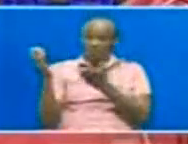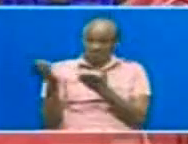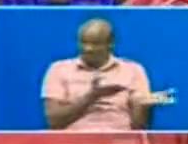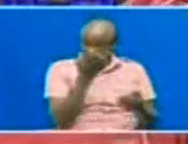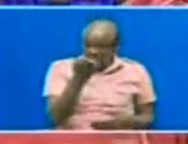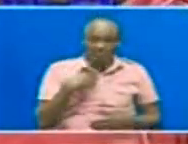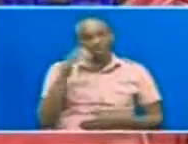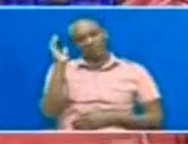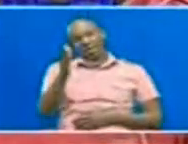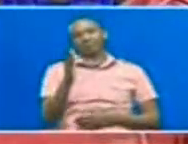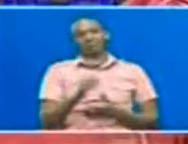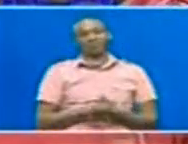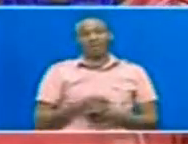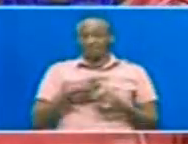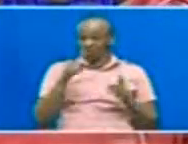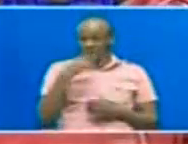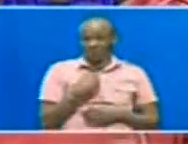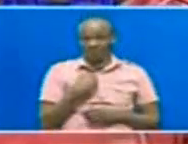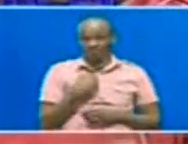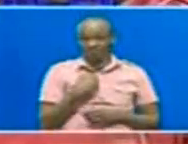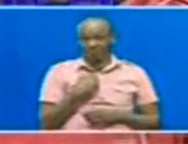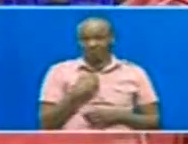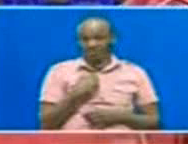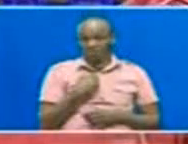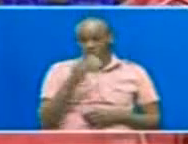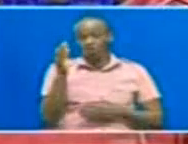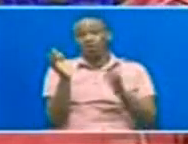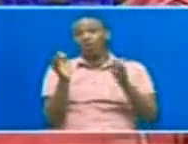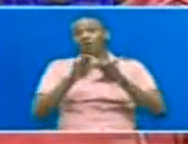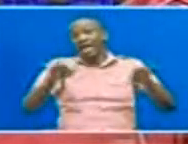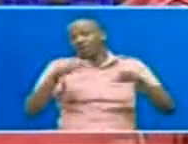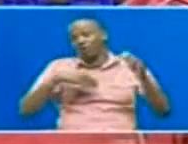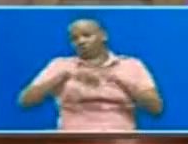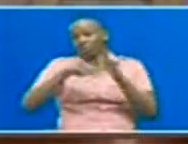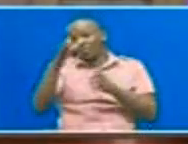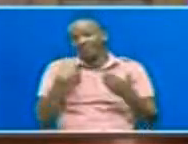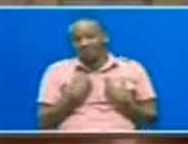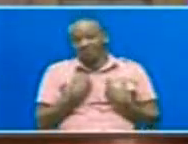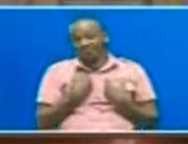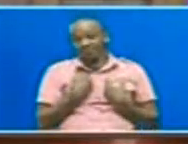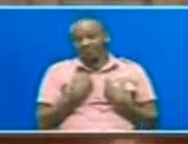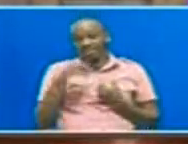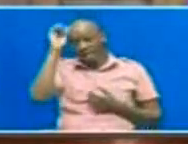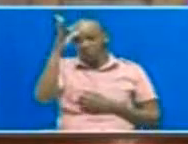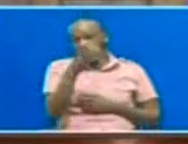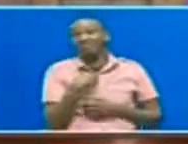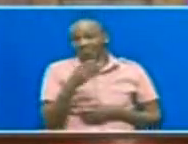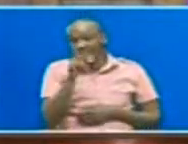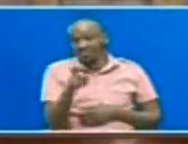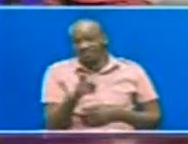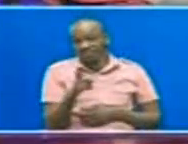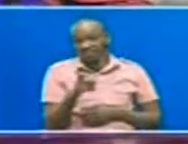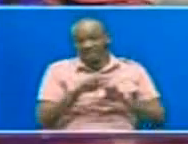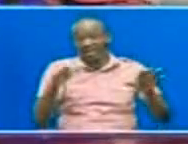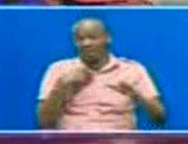why not, Jeff? We're going to do it. But do you have grounds for kids to be playing football? Hapa Kiambu? Eh, muna viwanja